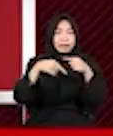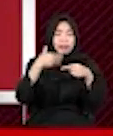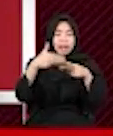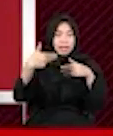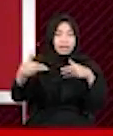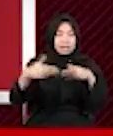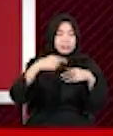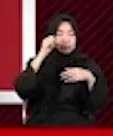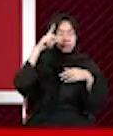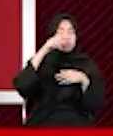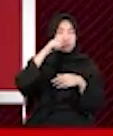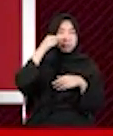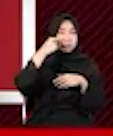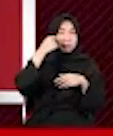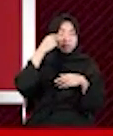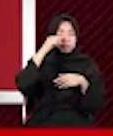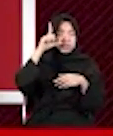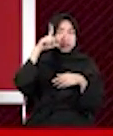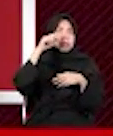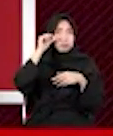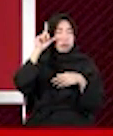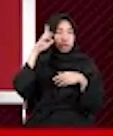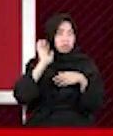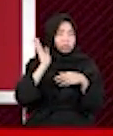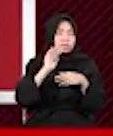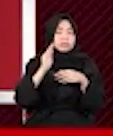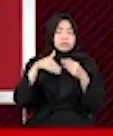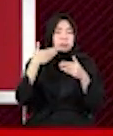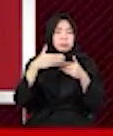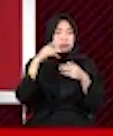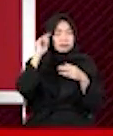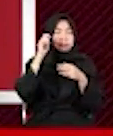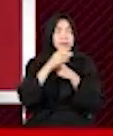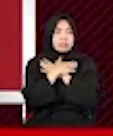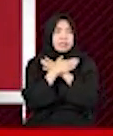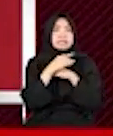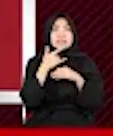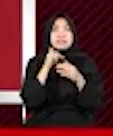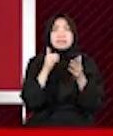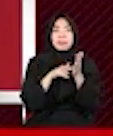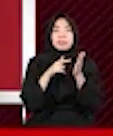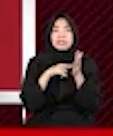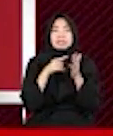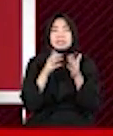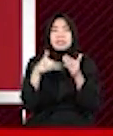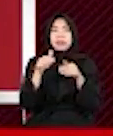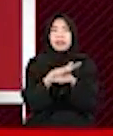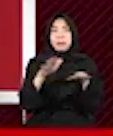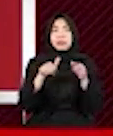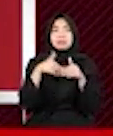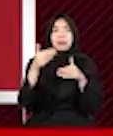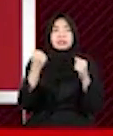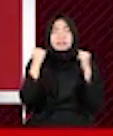Kalau masyarakat melihat bahwa pusat perbelanjaannya semakin sehari semakin aman dan semakin sehat. Jadi tidak ada jalan lain, ini yang harus